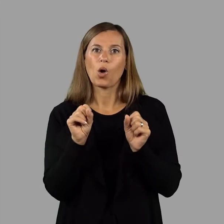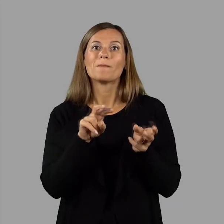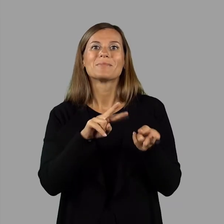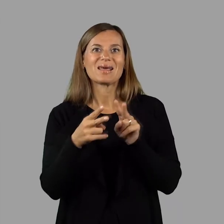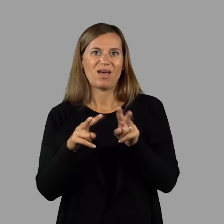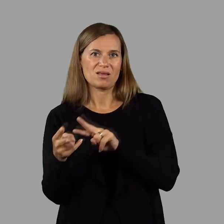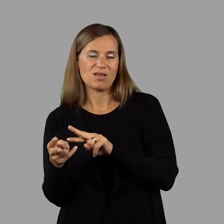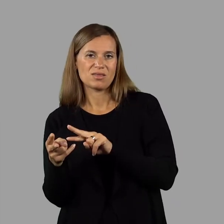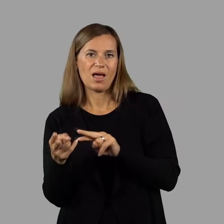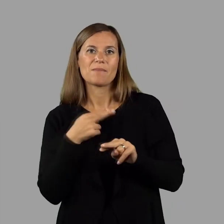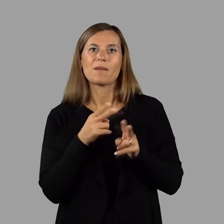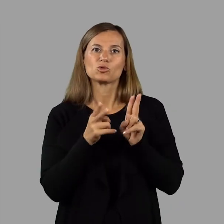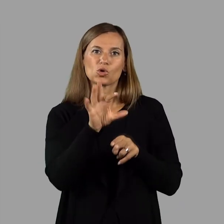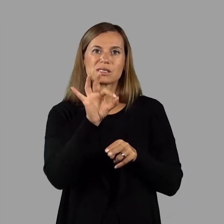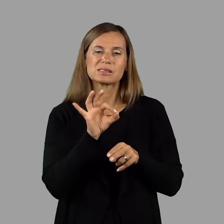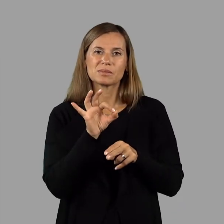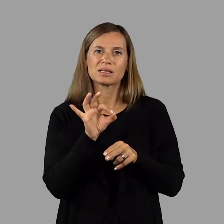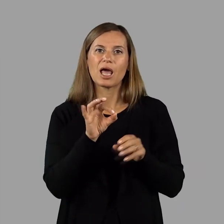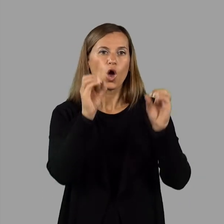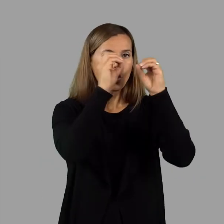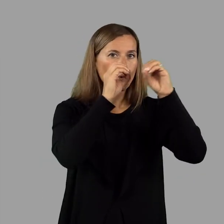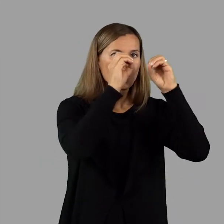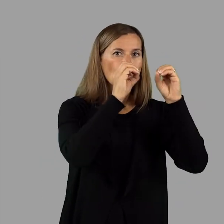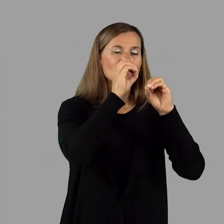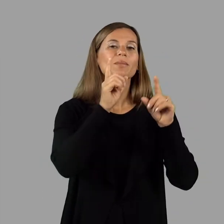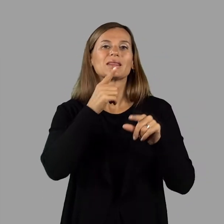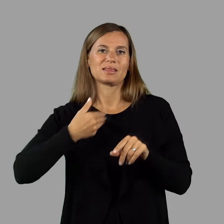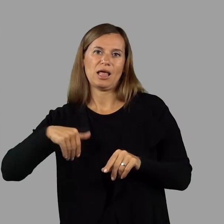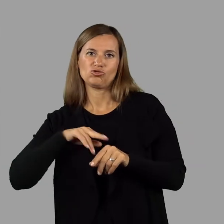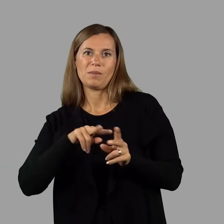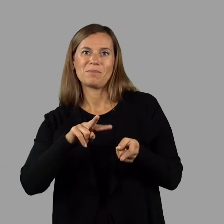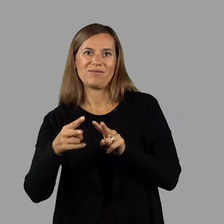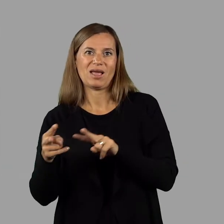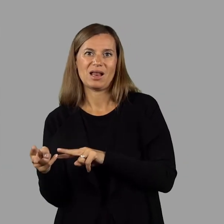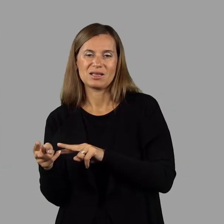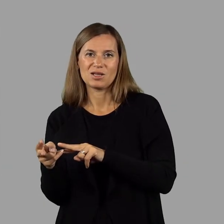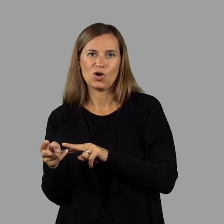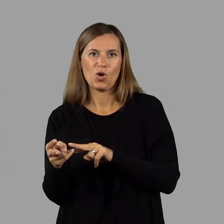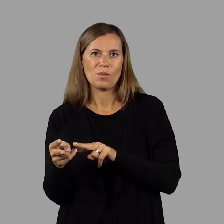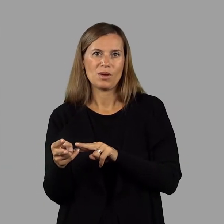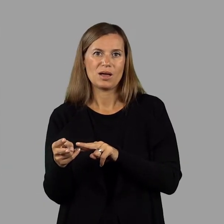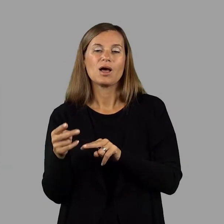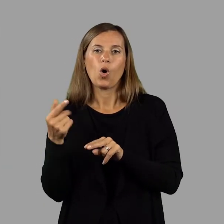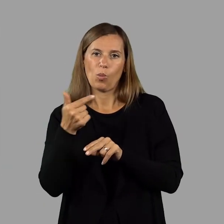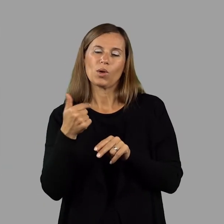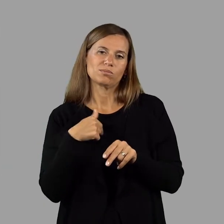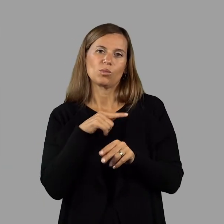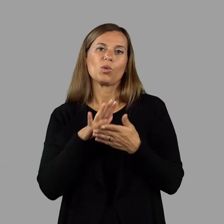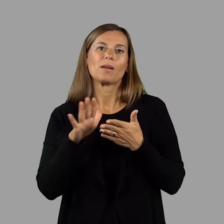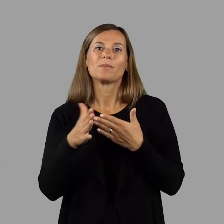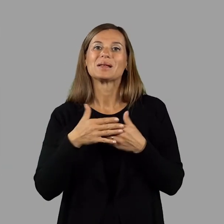prevajanja. Možnost imam zbire med Googlovim in našim prevajalnikom, kar uporabljamo pri